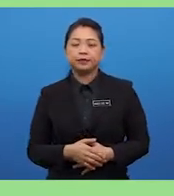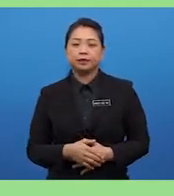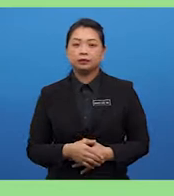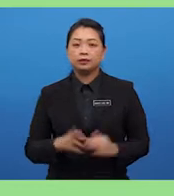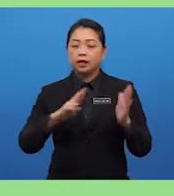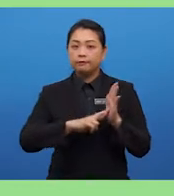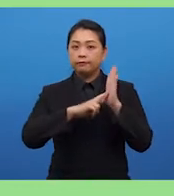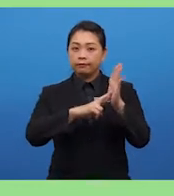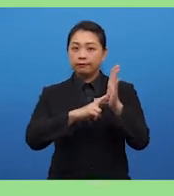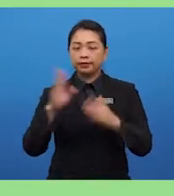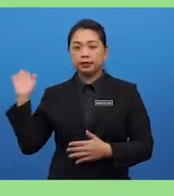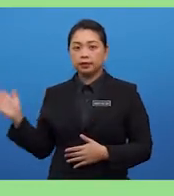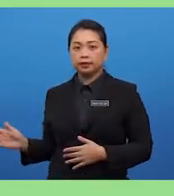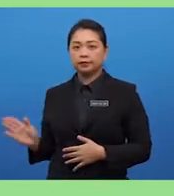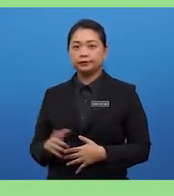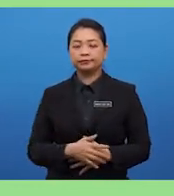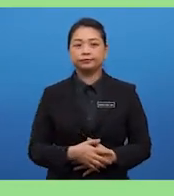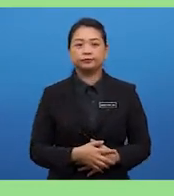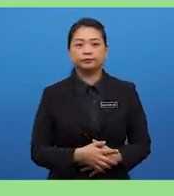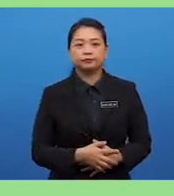Refer Visual 6.